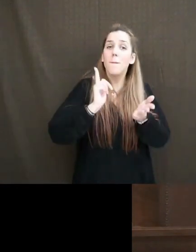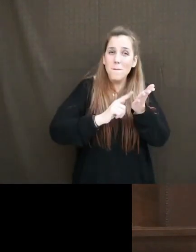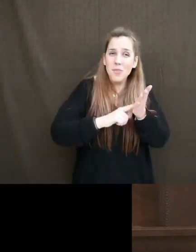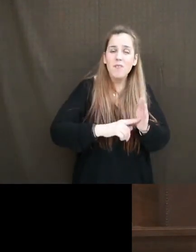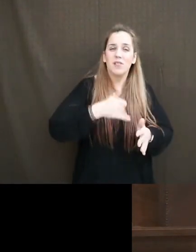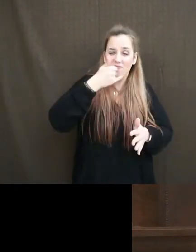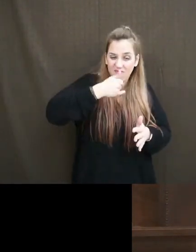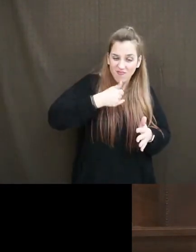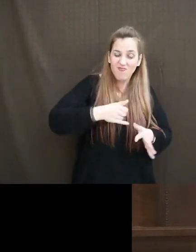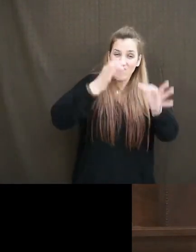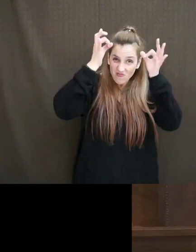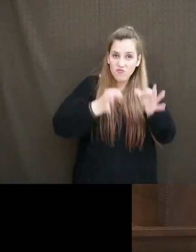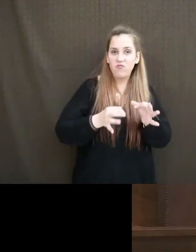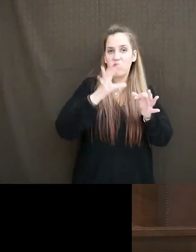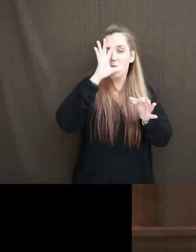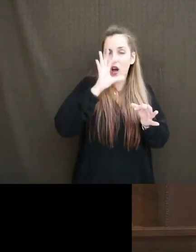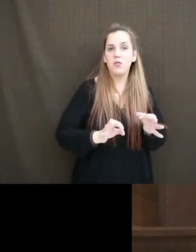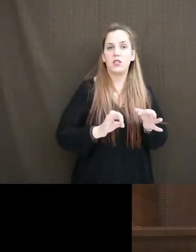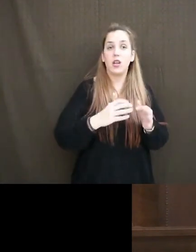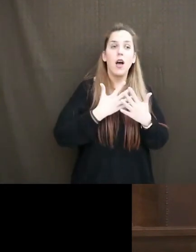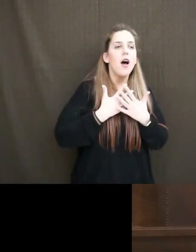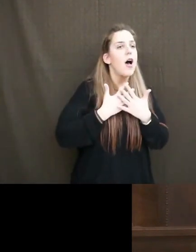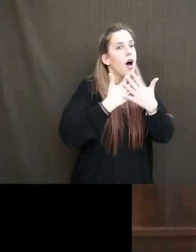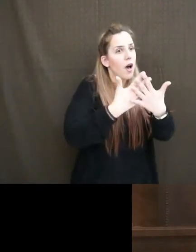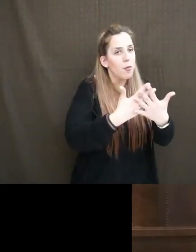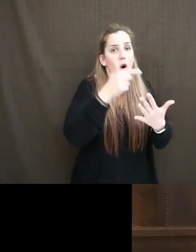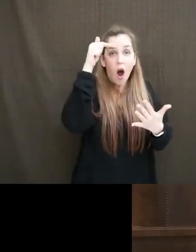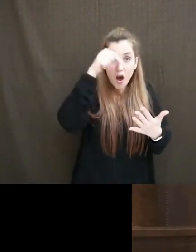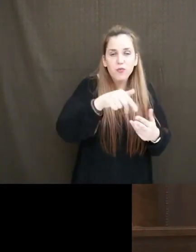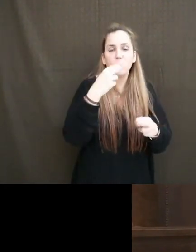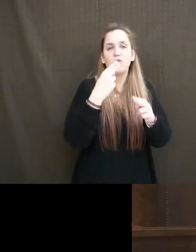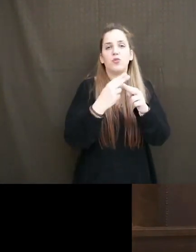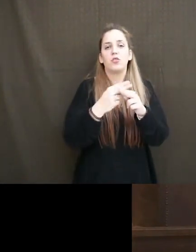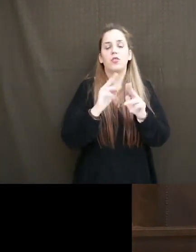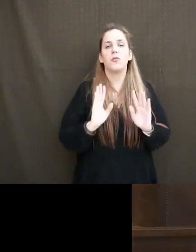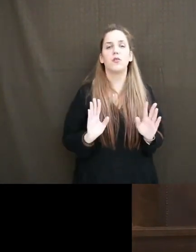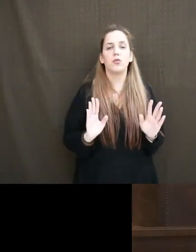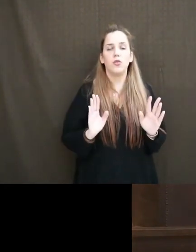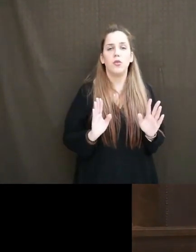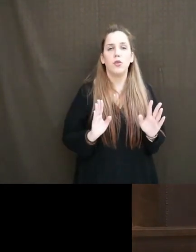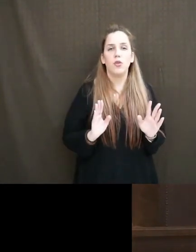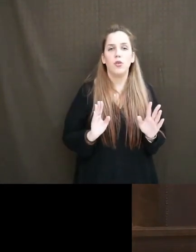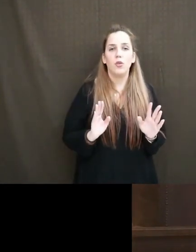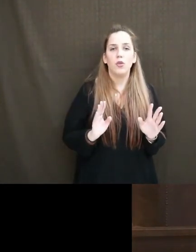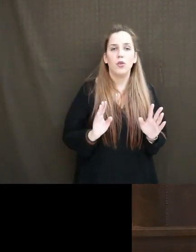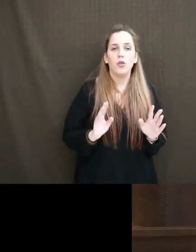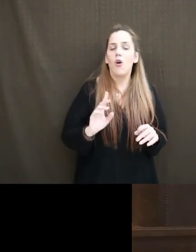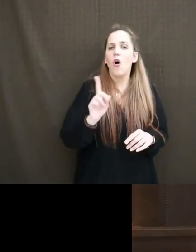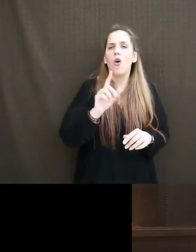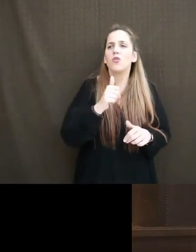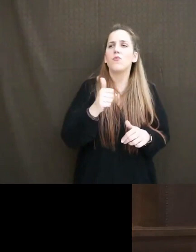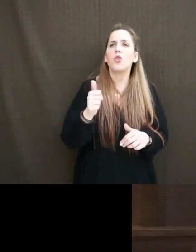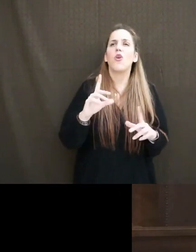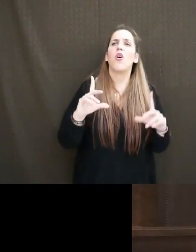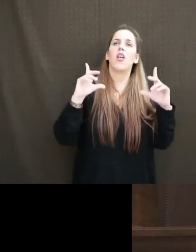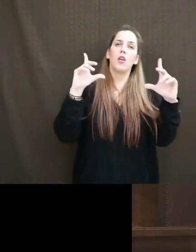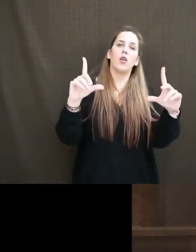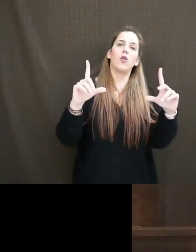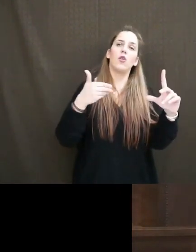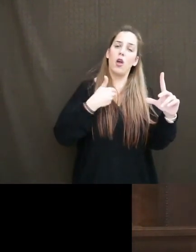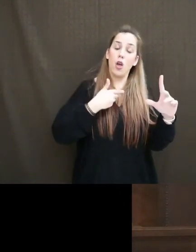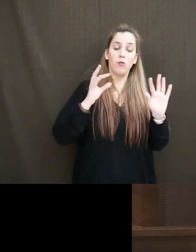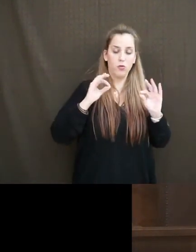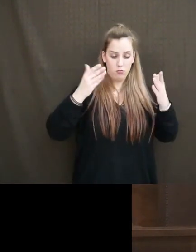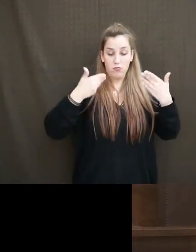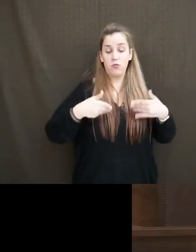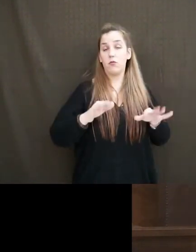τις συνήθειες, τις παραδόσεις, τις τελετές, τον χώρο και τελικά